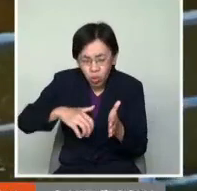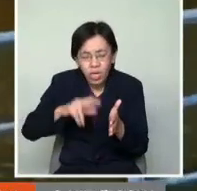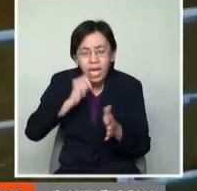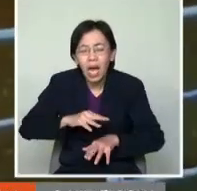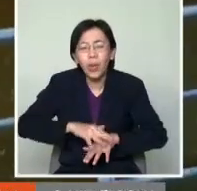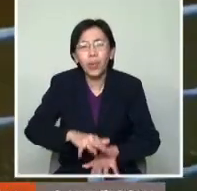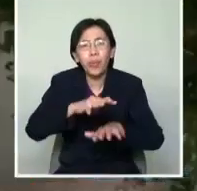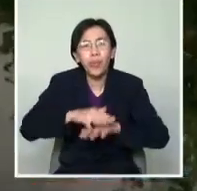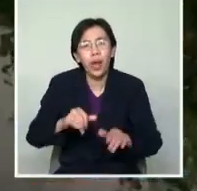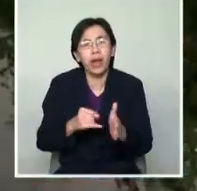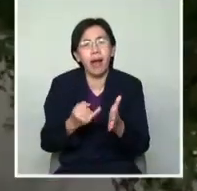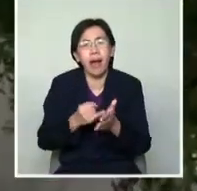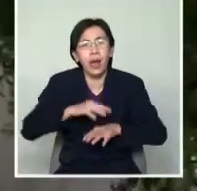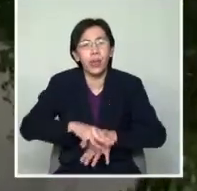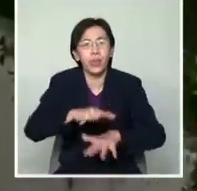ค่ะ